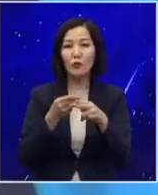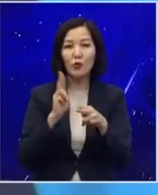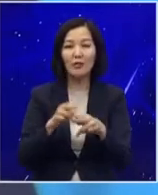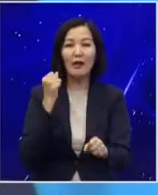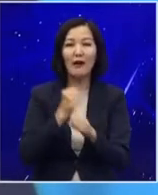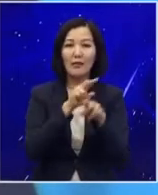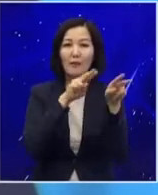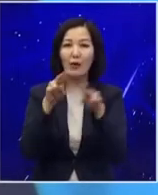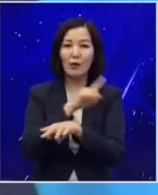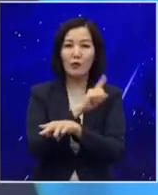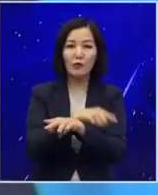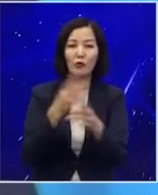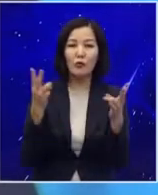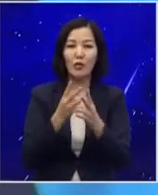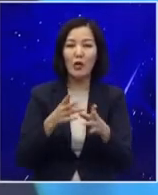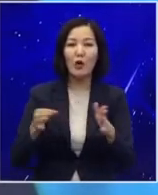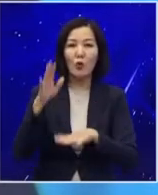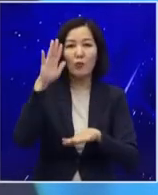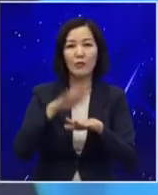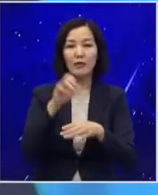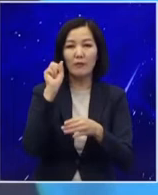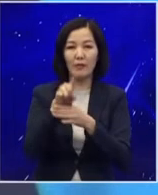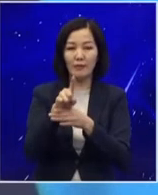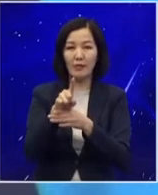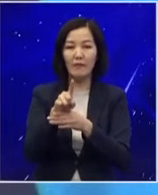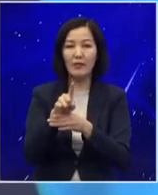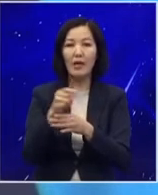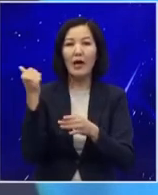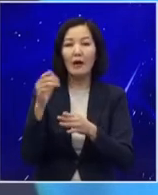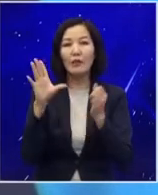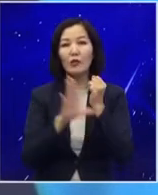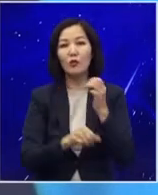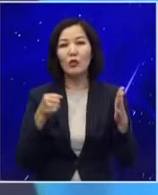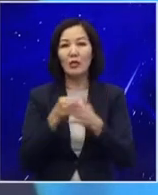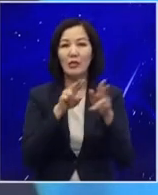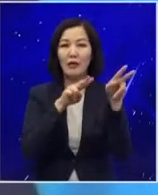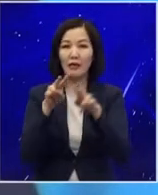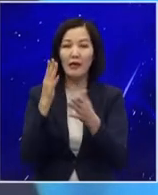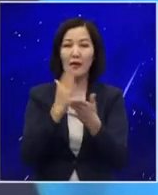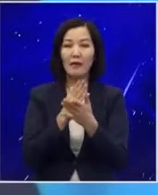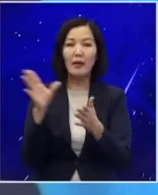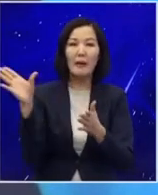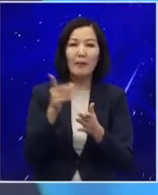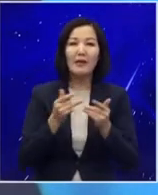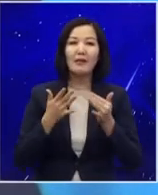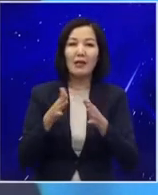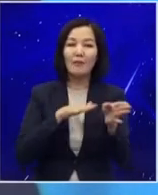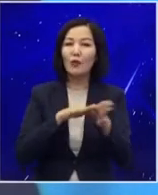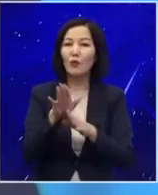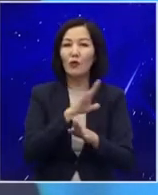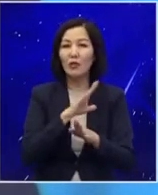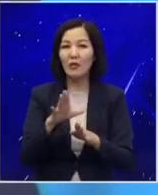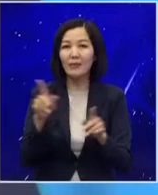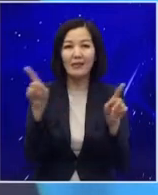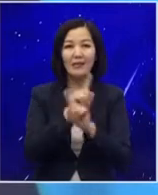қатаң бақылауды күшейту керек. Мұны облыс әкімдеріне тапсырамын. Апта соңына дейін қадағалаймыз. Егер барлық талаптар орындалмаса,